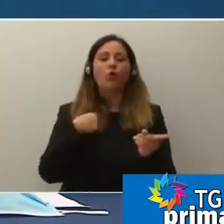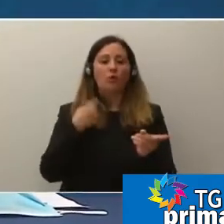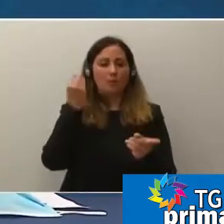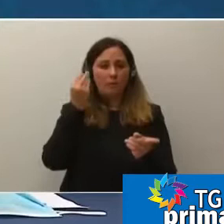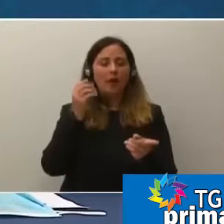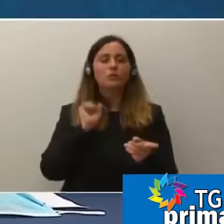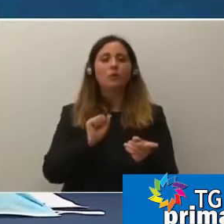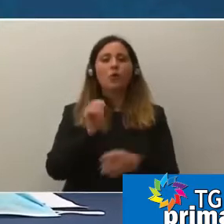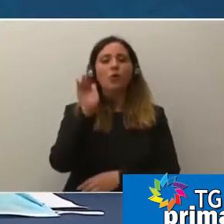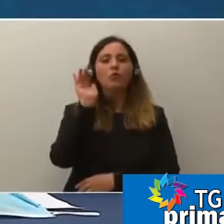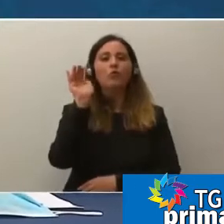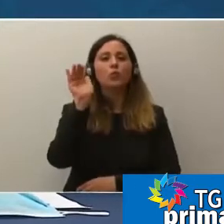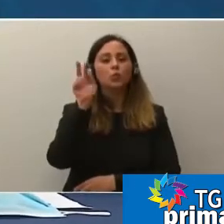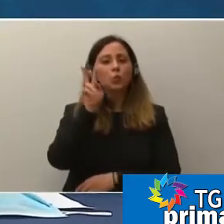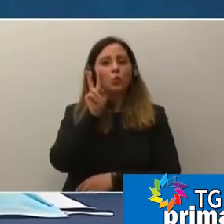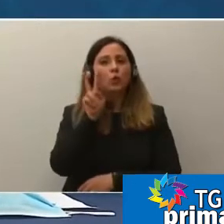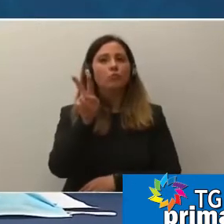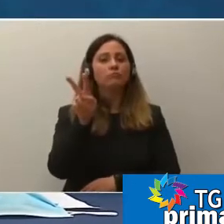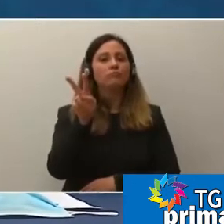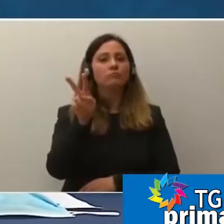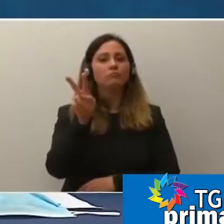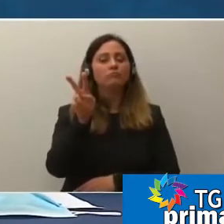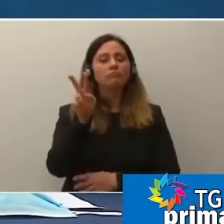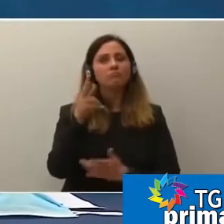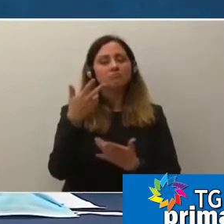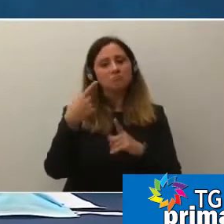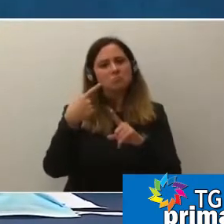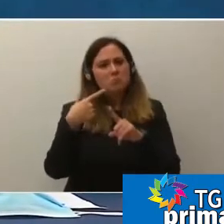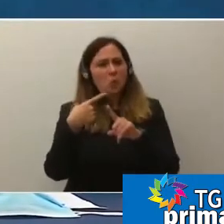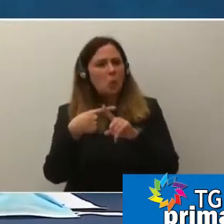al futuro con un prudente ottimismo